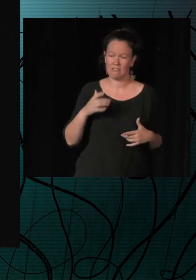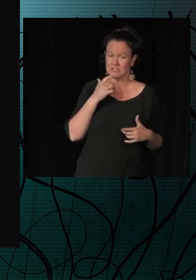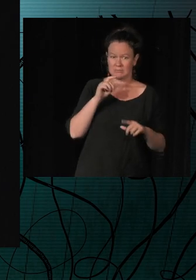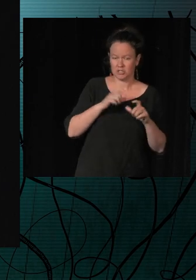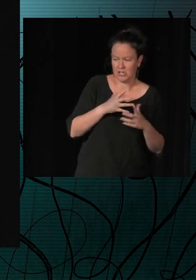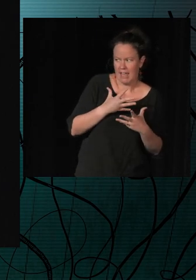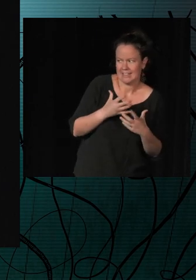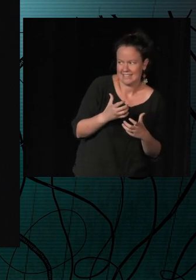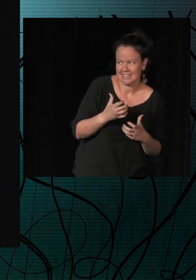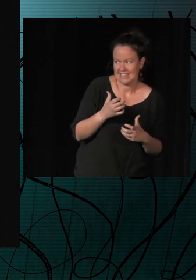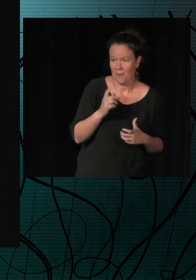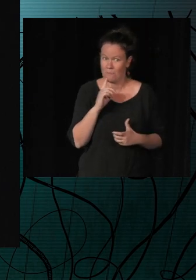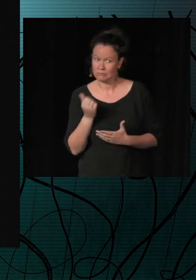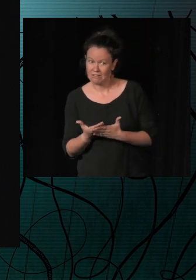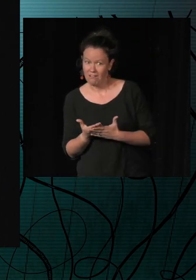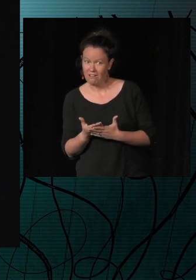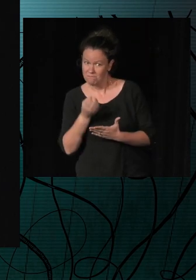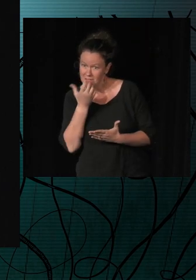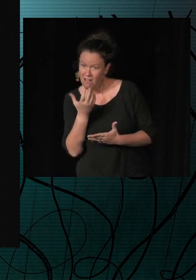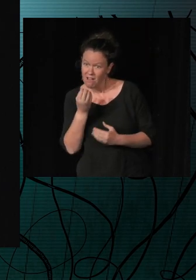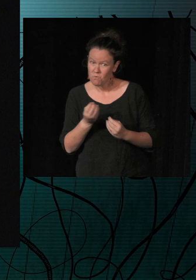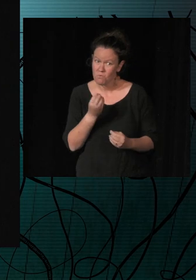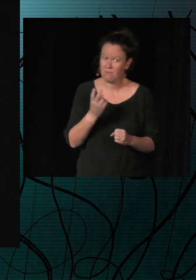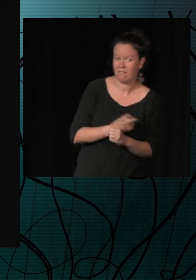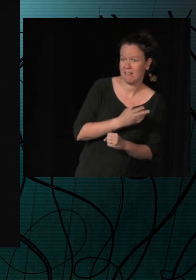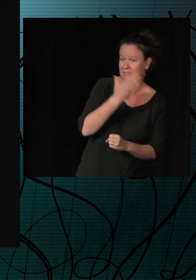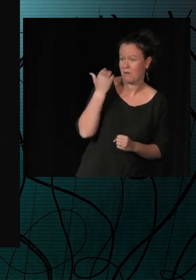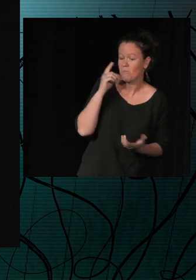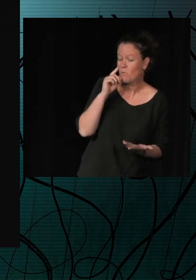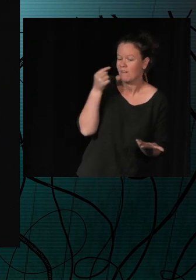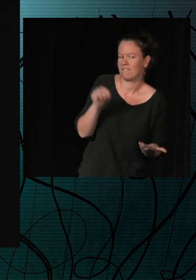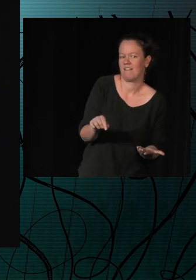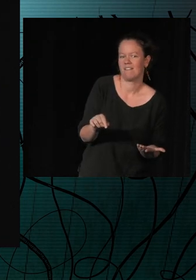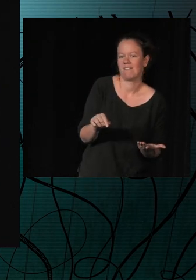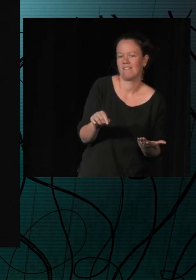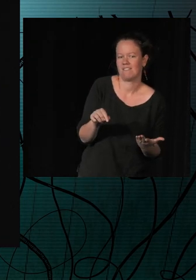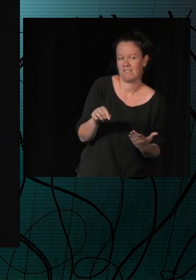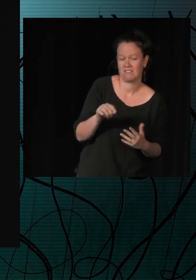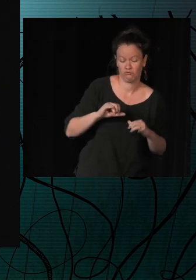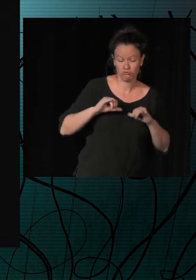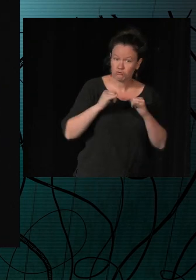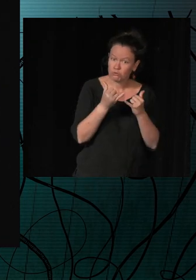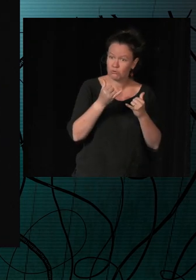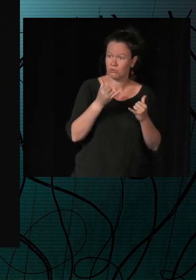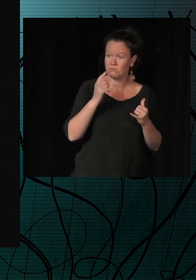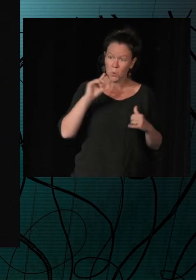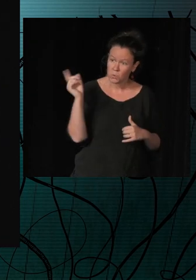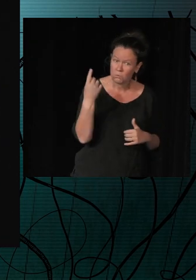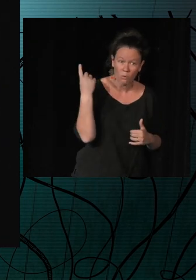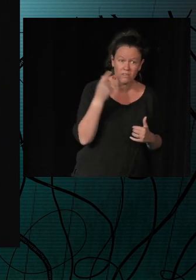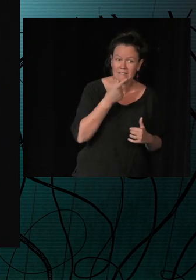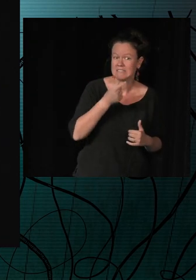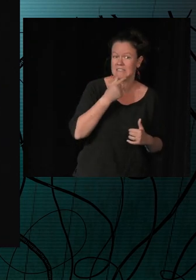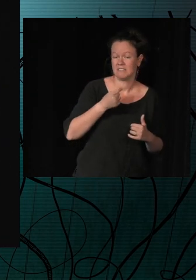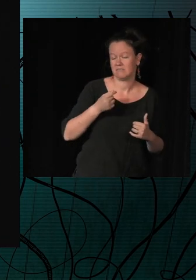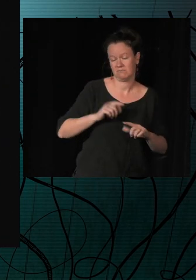rebut des gens pour des très mauvaises raisons du coup quoi c'est-à-dire que oui c'est pas des jeux qui sont forcément extrêmement accessibles ça il faut quand même le dire hein de façon